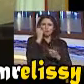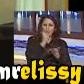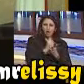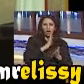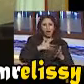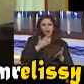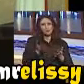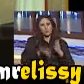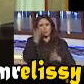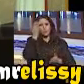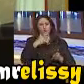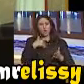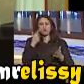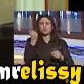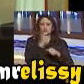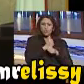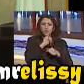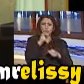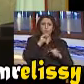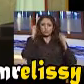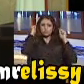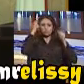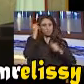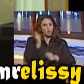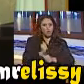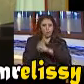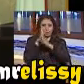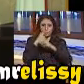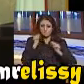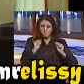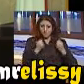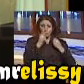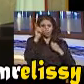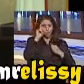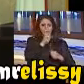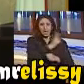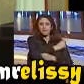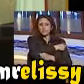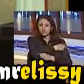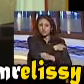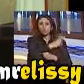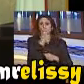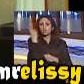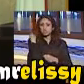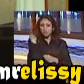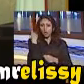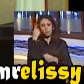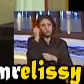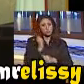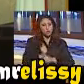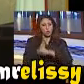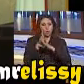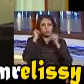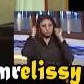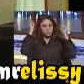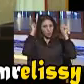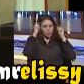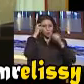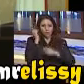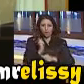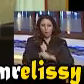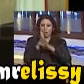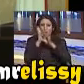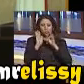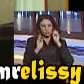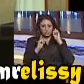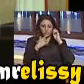الله. وبالفعل الأفراد سافروا لمقابلة سيادته، وقبلها هيقعدوا مع مساعد الوزير لشؤون الأفراد. العمل يسير